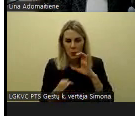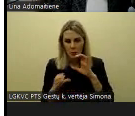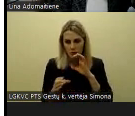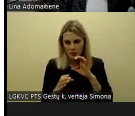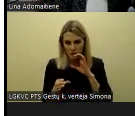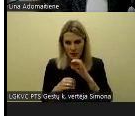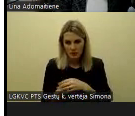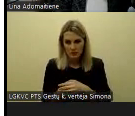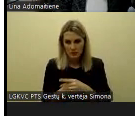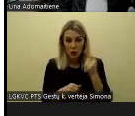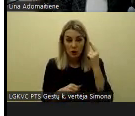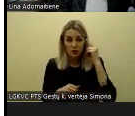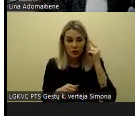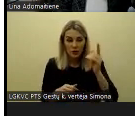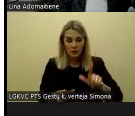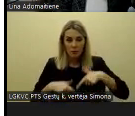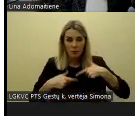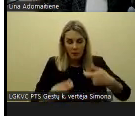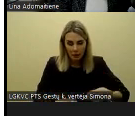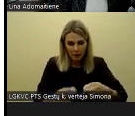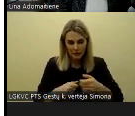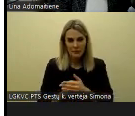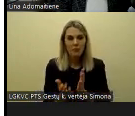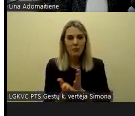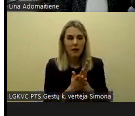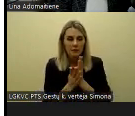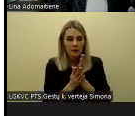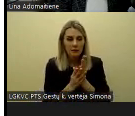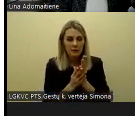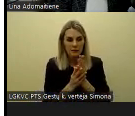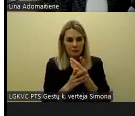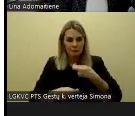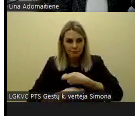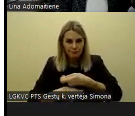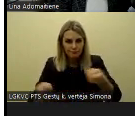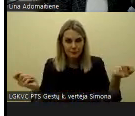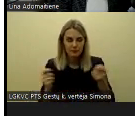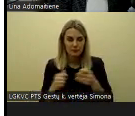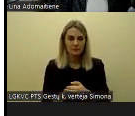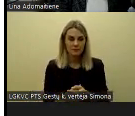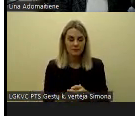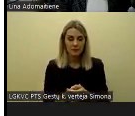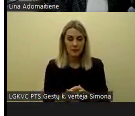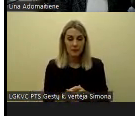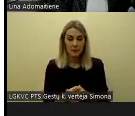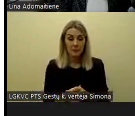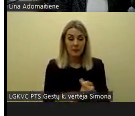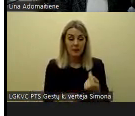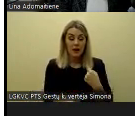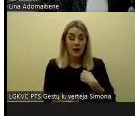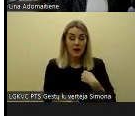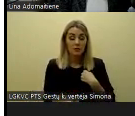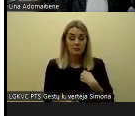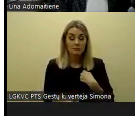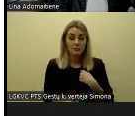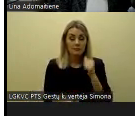žinių perdavimas, patirties perdavimas. Ir aš dažnai naudoju tokią frazę savo vidurinės grandies mokytas, kad